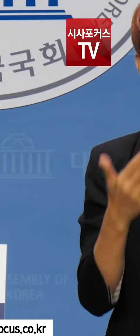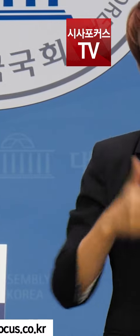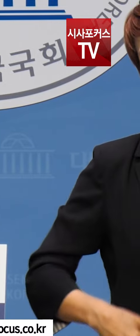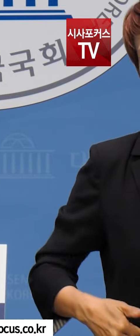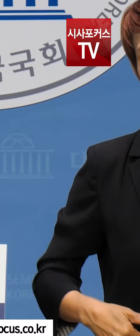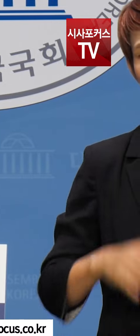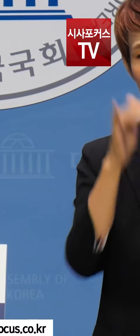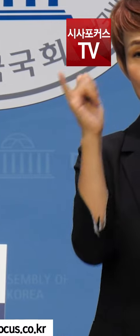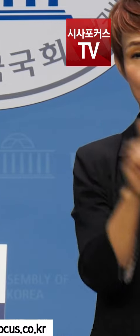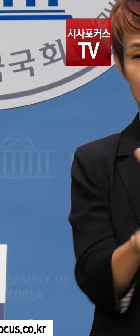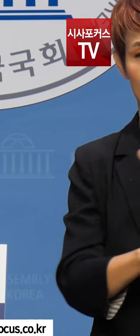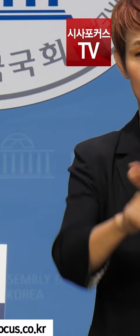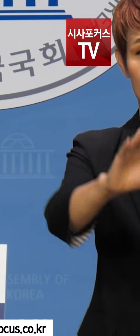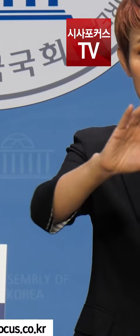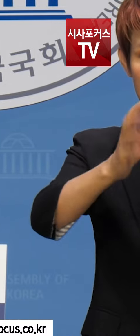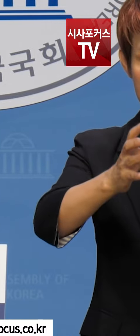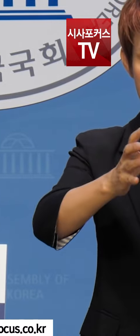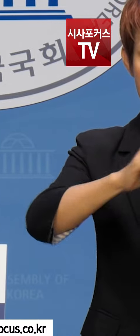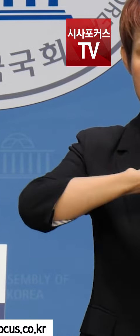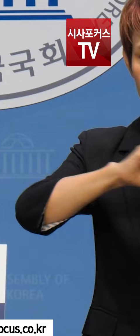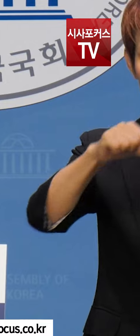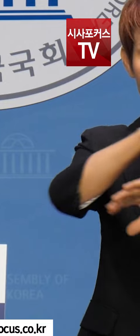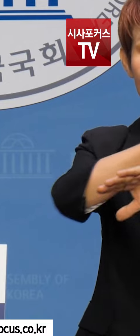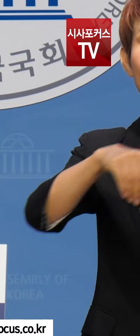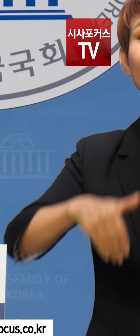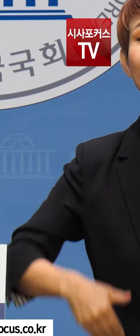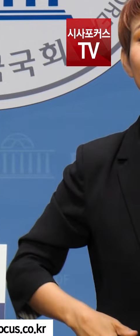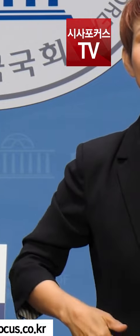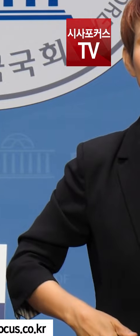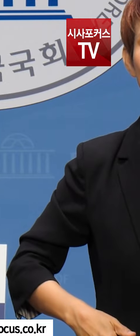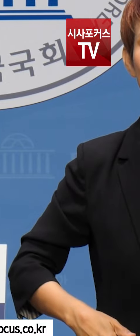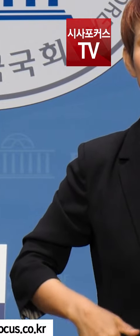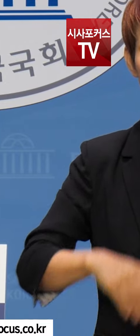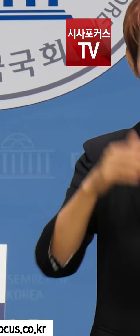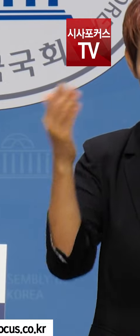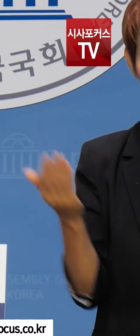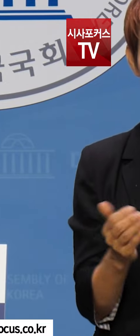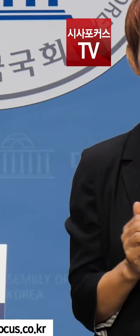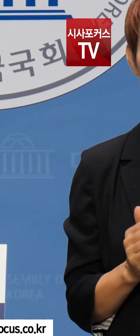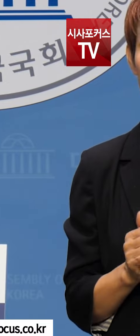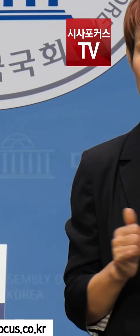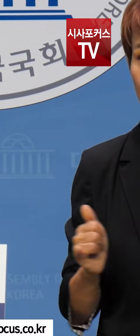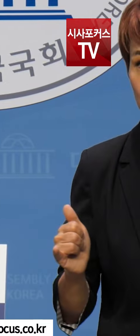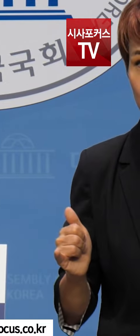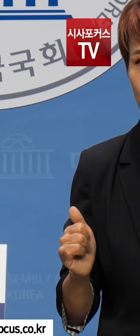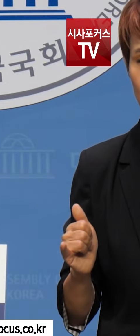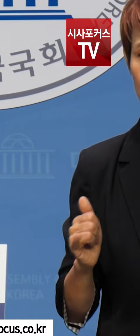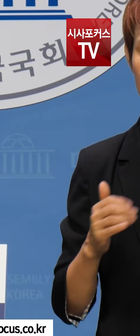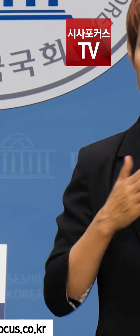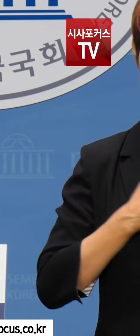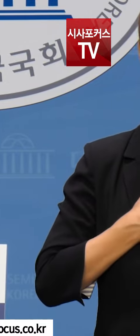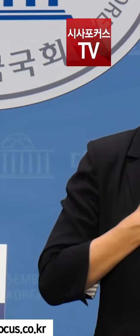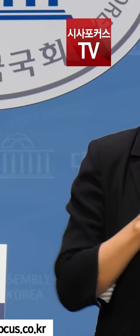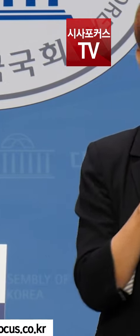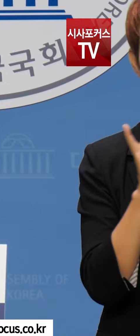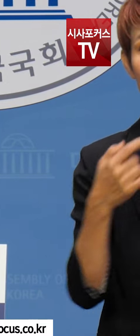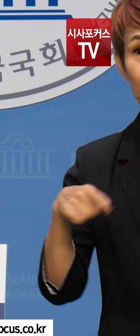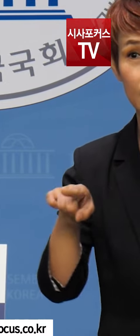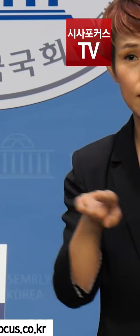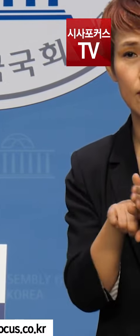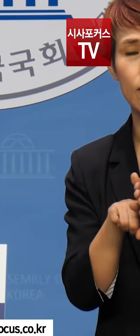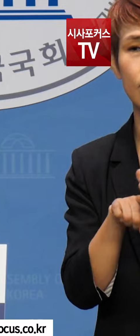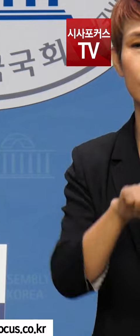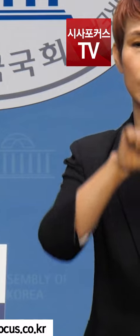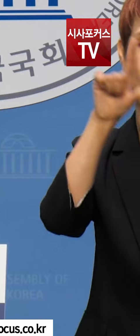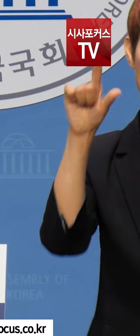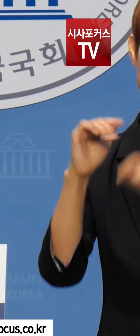사회권 선진국의 구체적 행동 계획입니다. 모든 사람은 자신과 가정을 위한 적당한